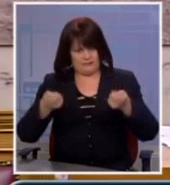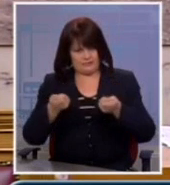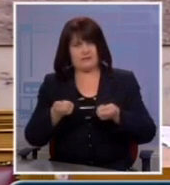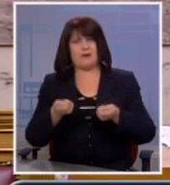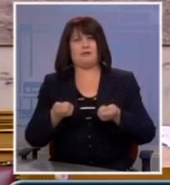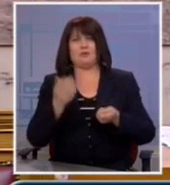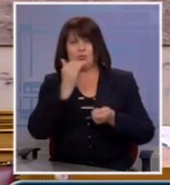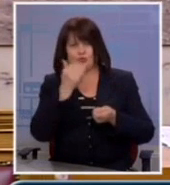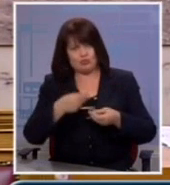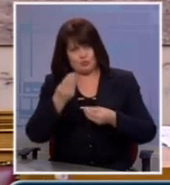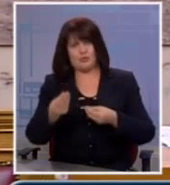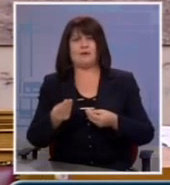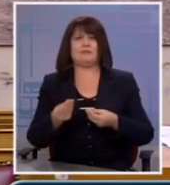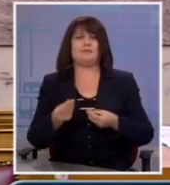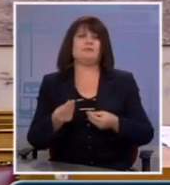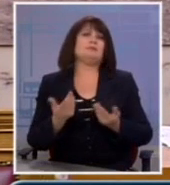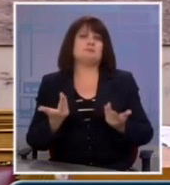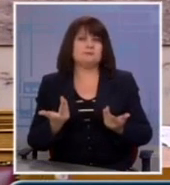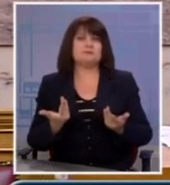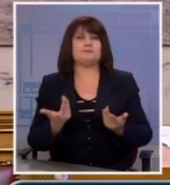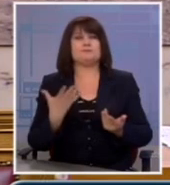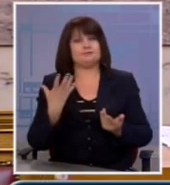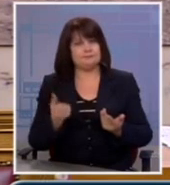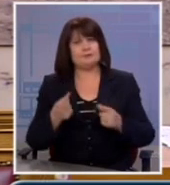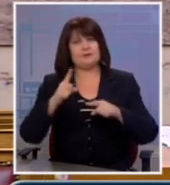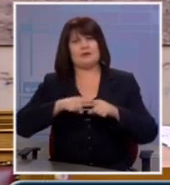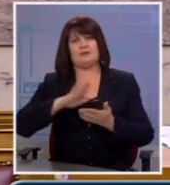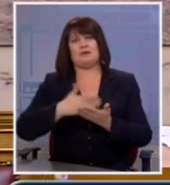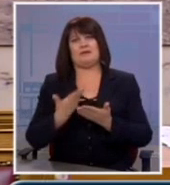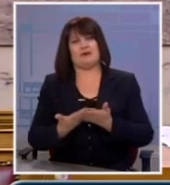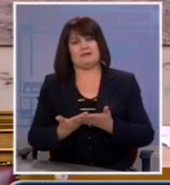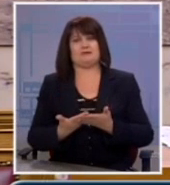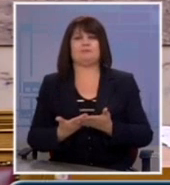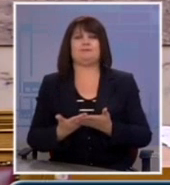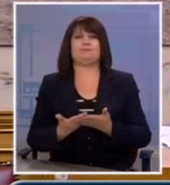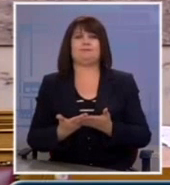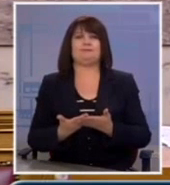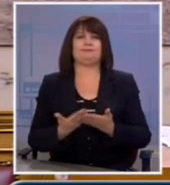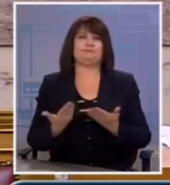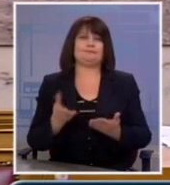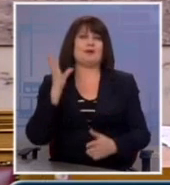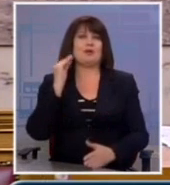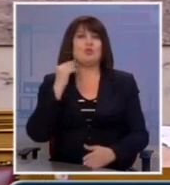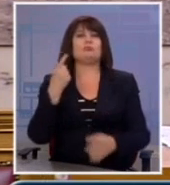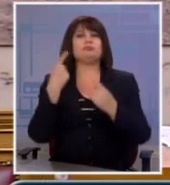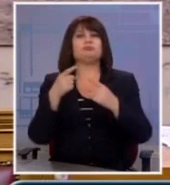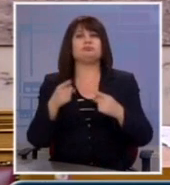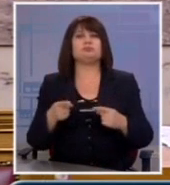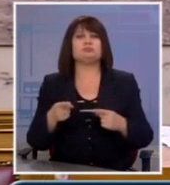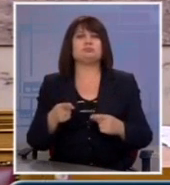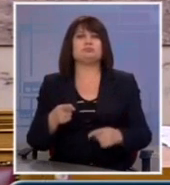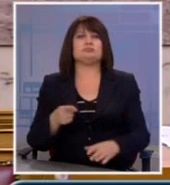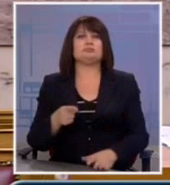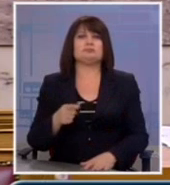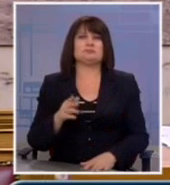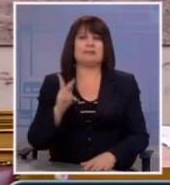πολύ σύντομο χρόνο, προκειμένου να υπάρχει και ελληνική μετάφραση. Επειδή ακούω διάφορα... Κύριε Καμένο, σας